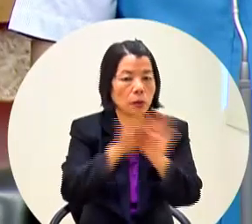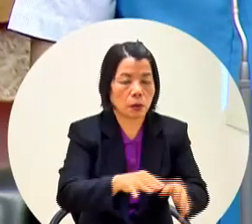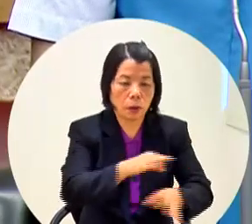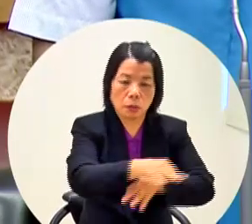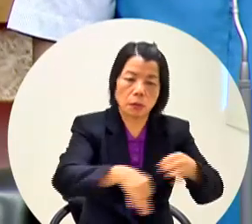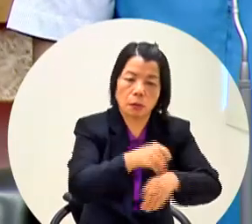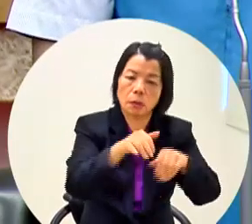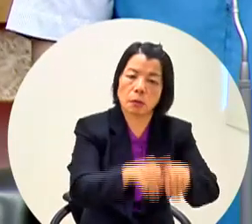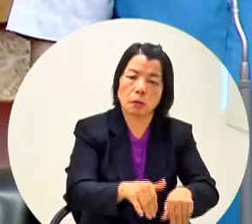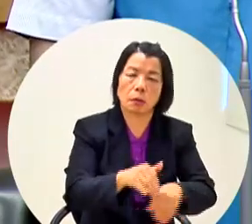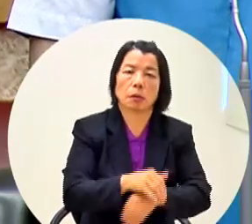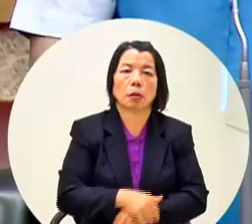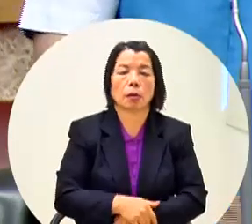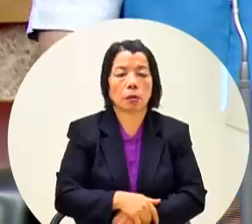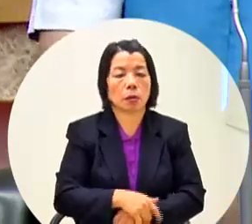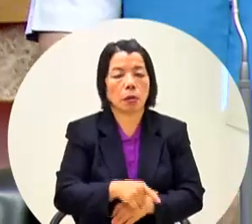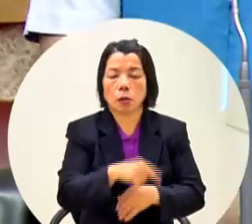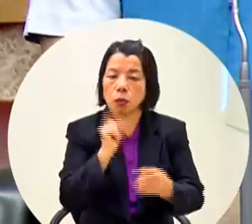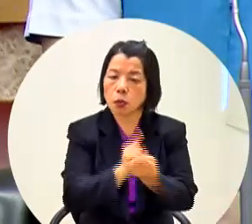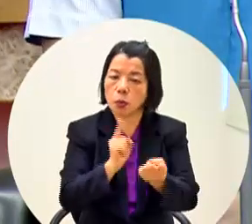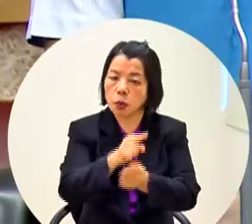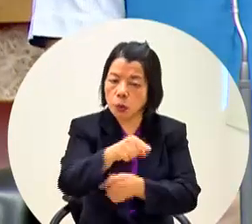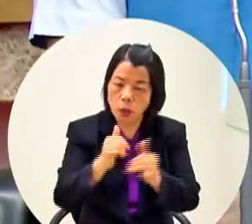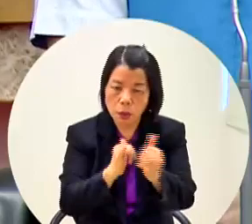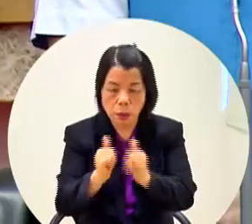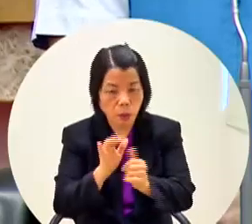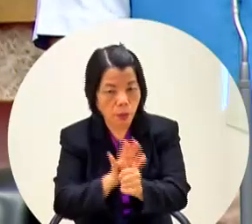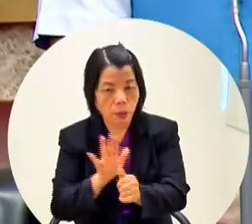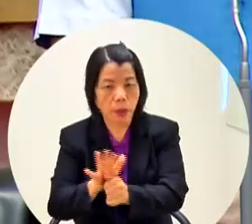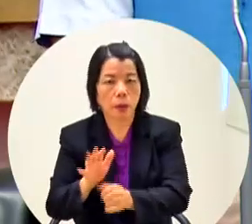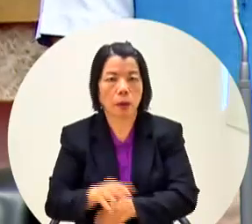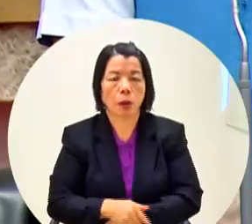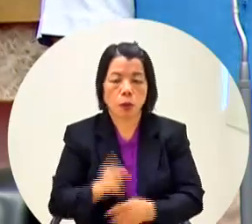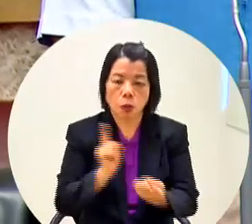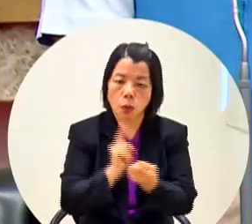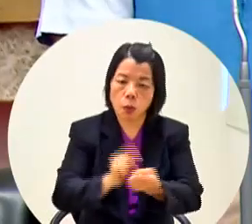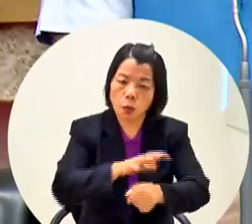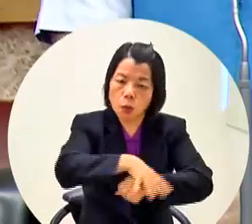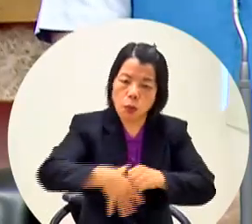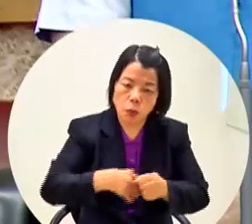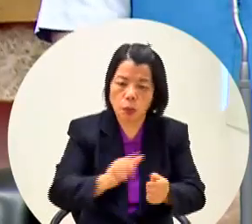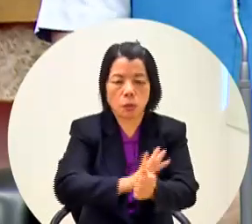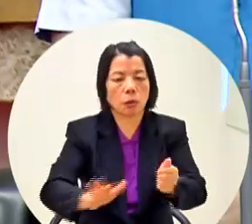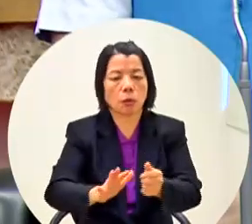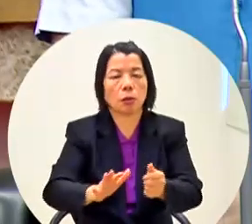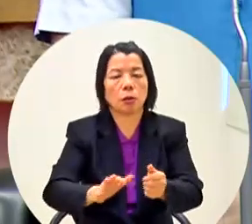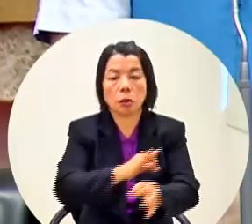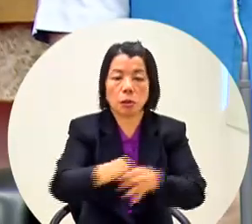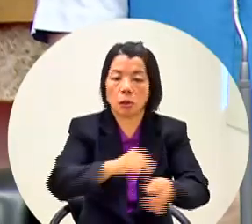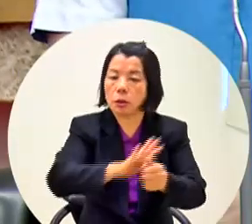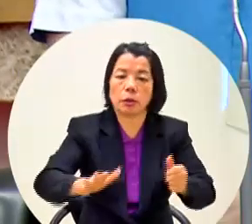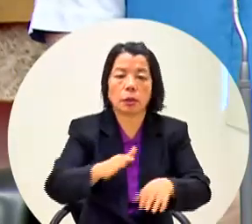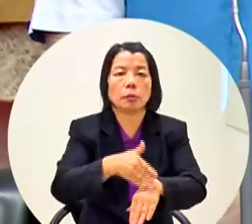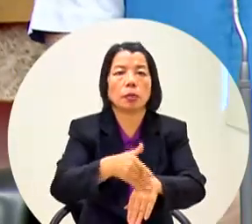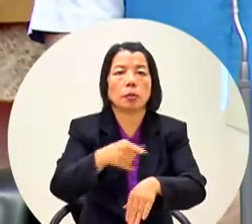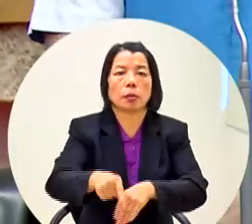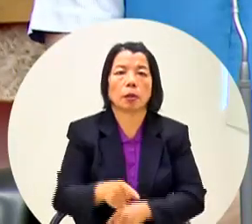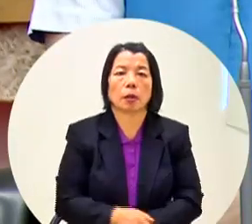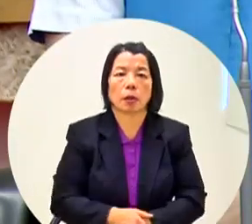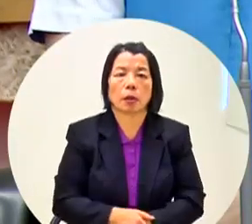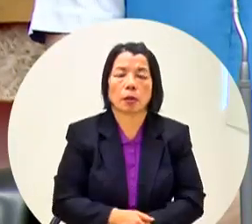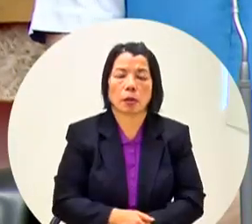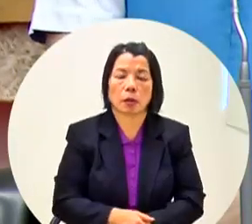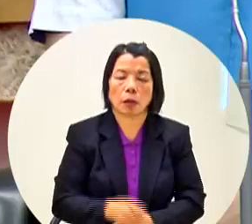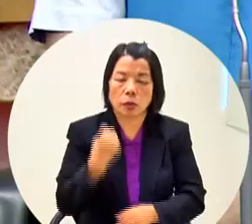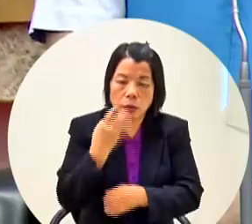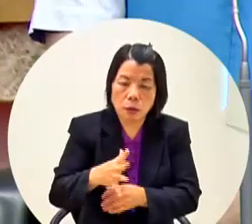退，他们怎么照顾地方在地不受到世界经济的循环的影响。最近一直发展到现在最新，